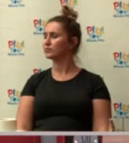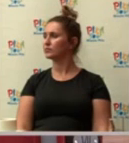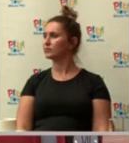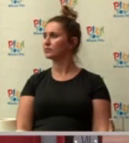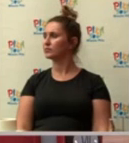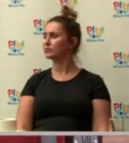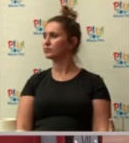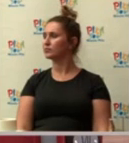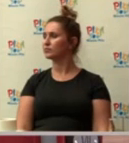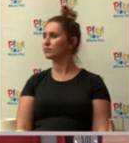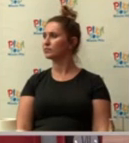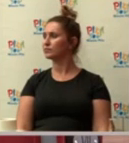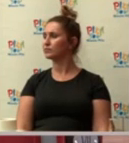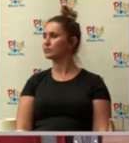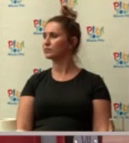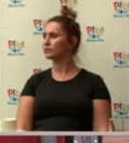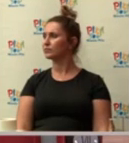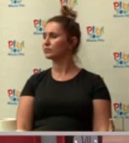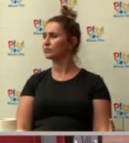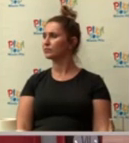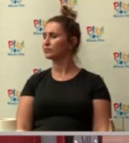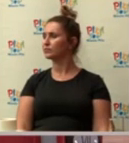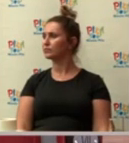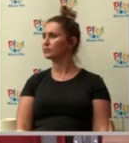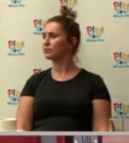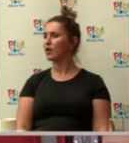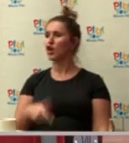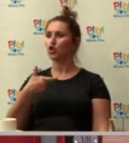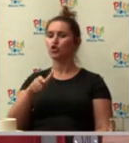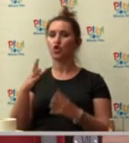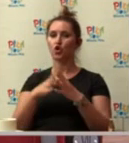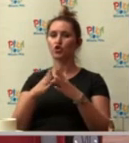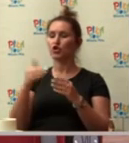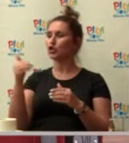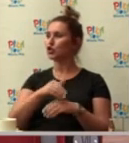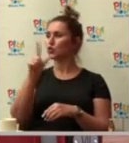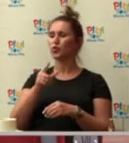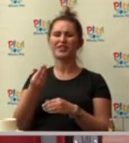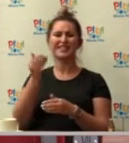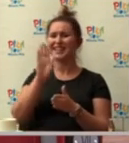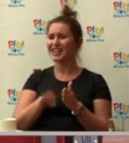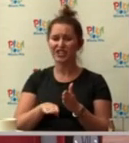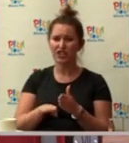110 tysięcy, z projektantem sprawdzałem, to jest najniższa kwota, jaka wchodzi w rachubę.